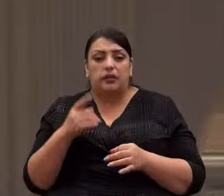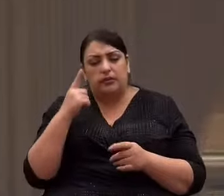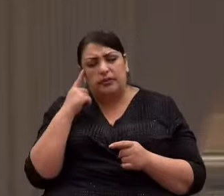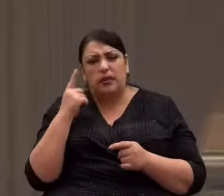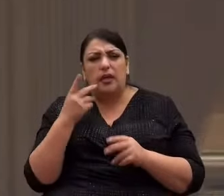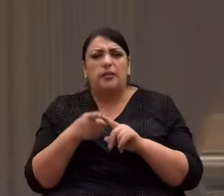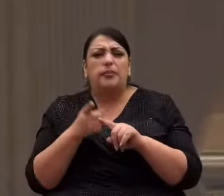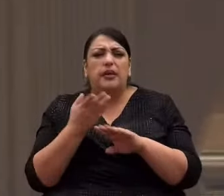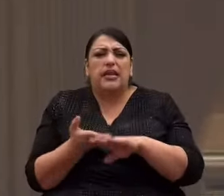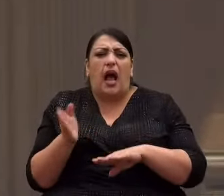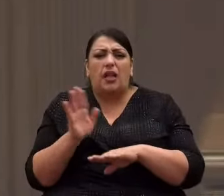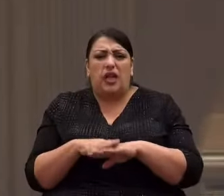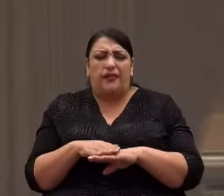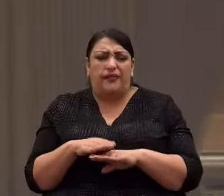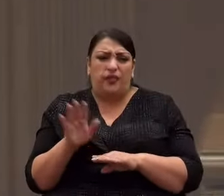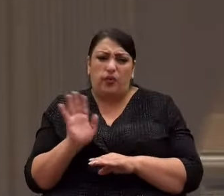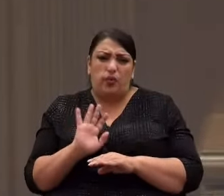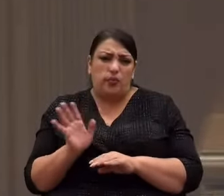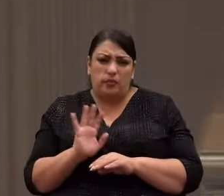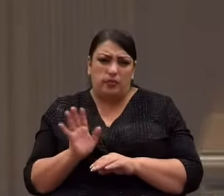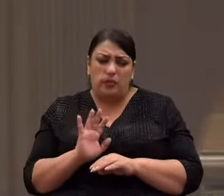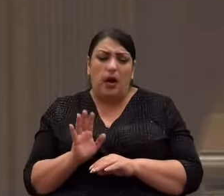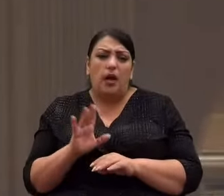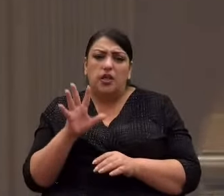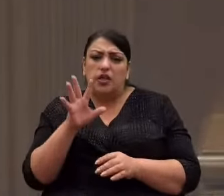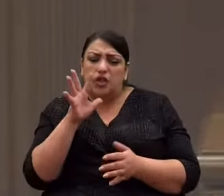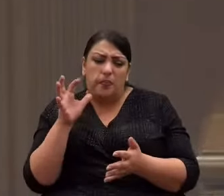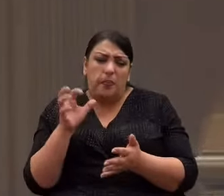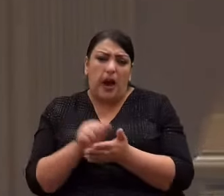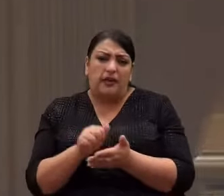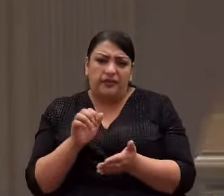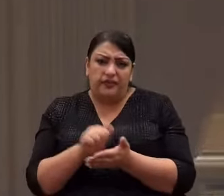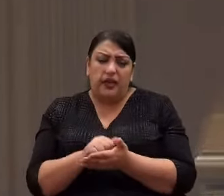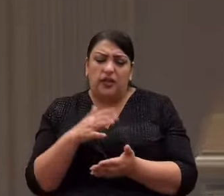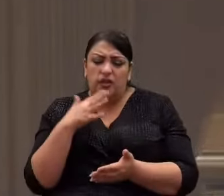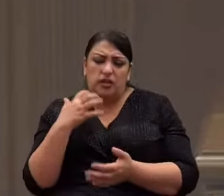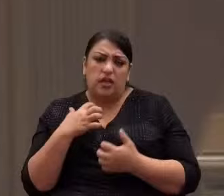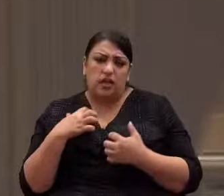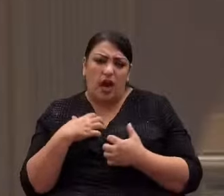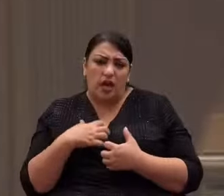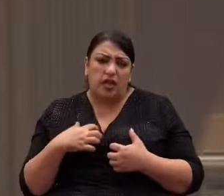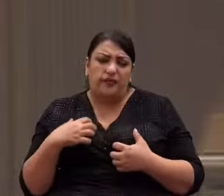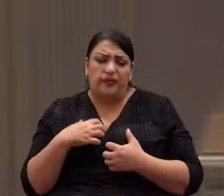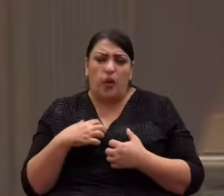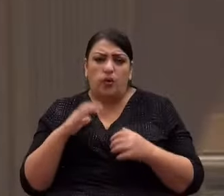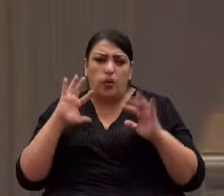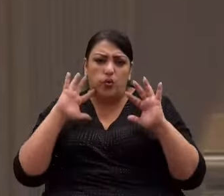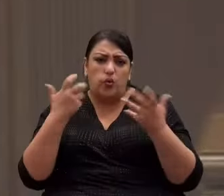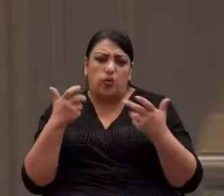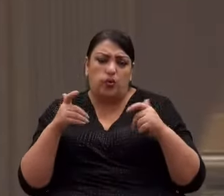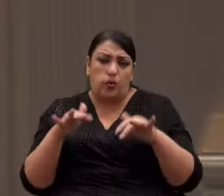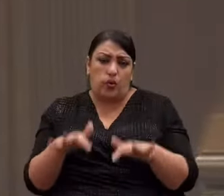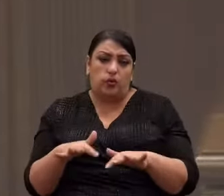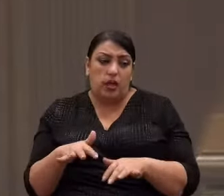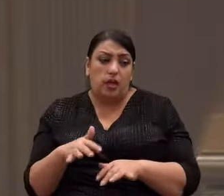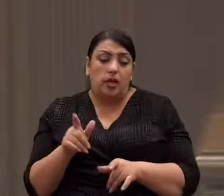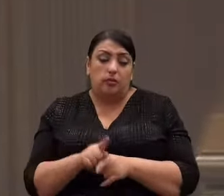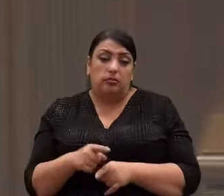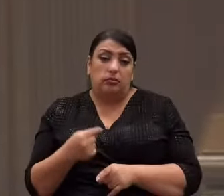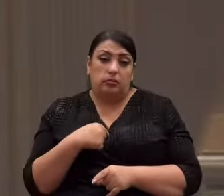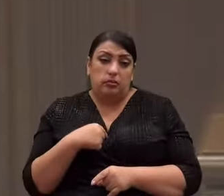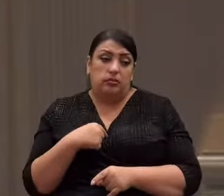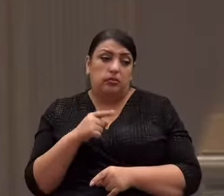ծանրաբեռնվում, ժամանակին ունենում զբաղվելու իրապես կարևոր գործերով։ Սա միայն ինչ չի վերաբերում,